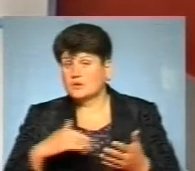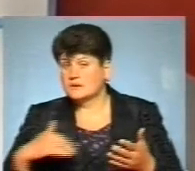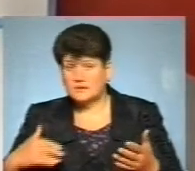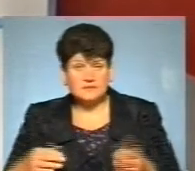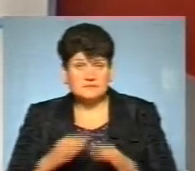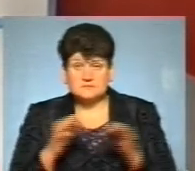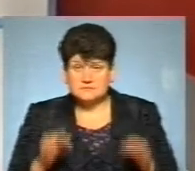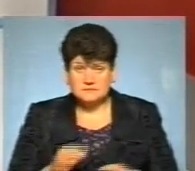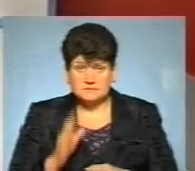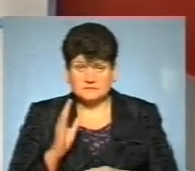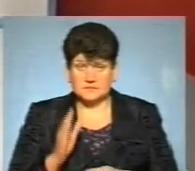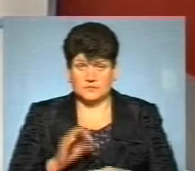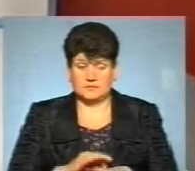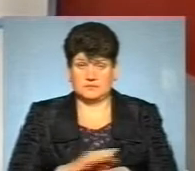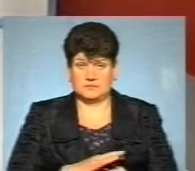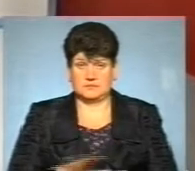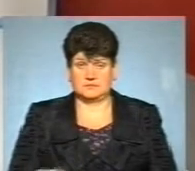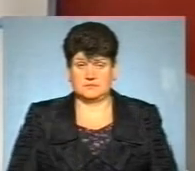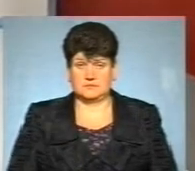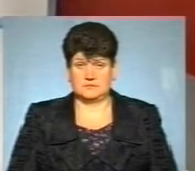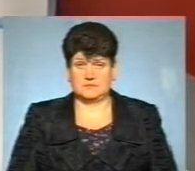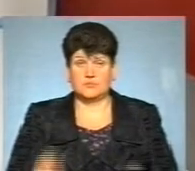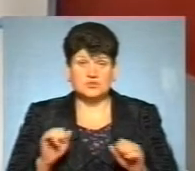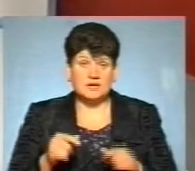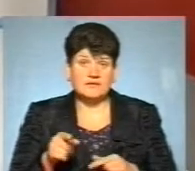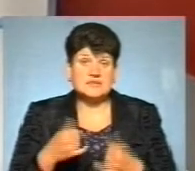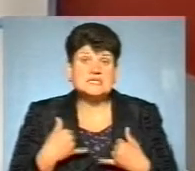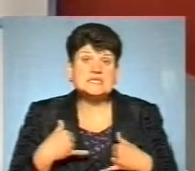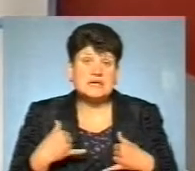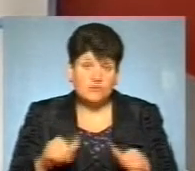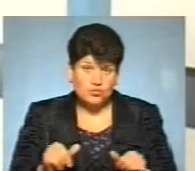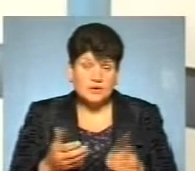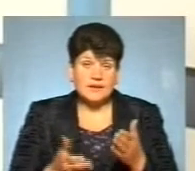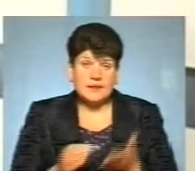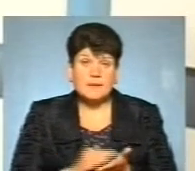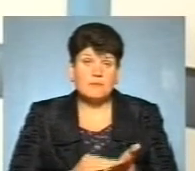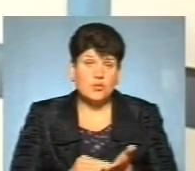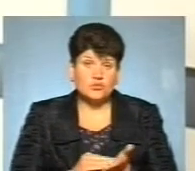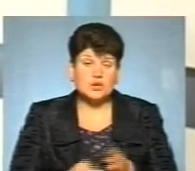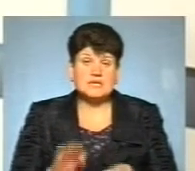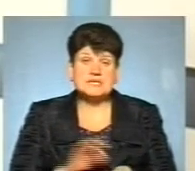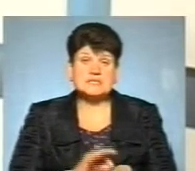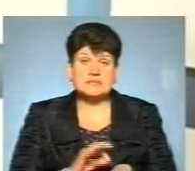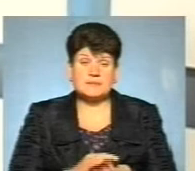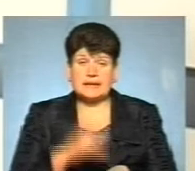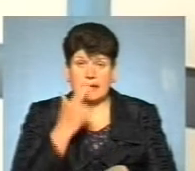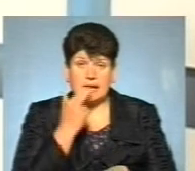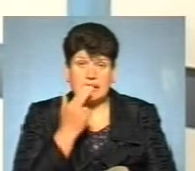ніколи не кір не хворіла. Я вас, можливо, здивую, але повторних захворювань на